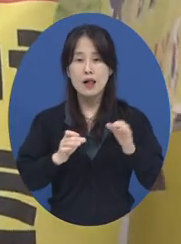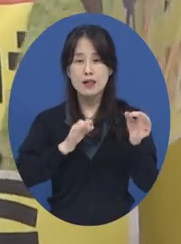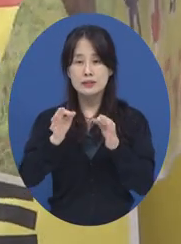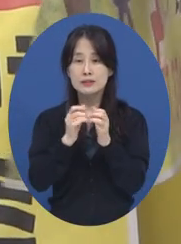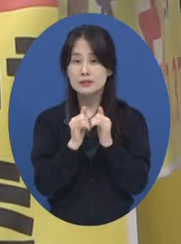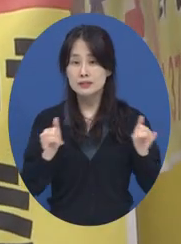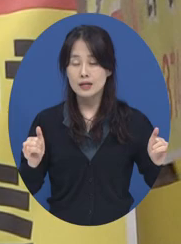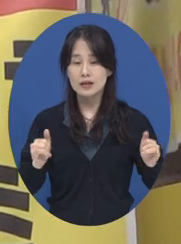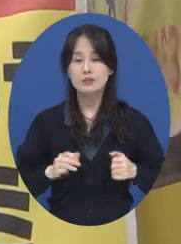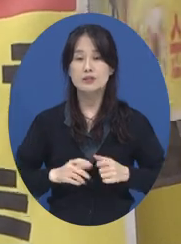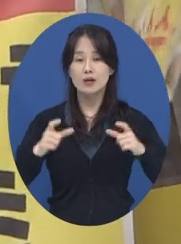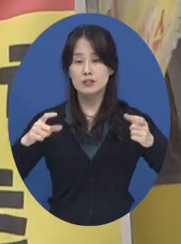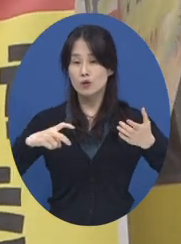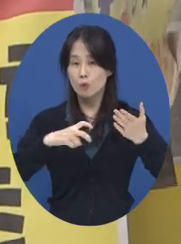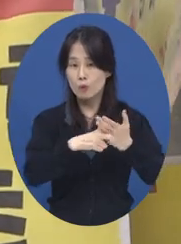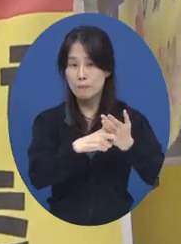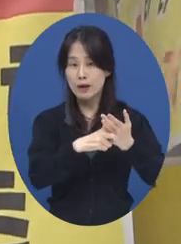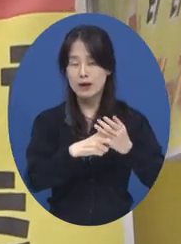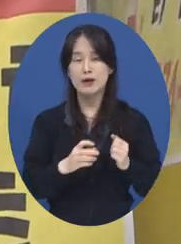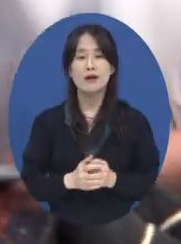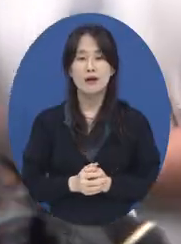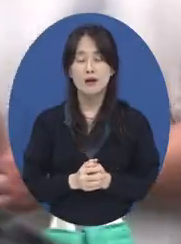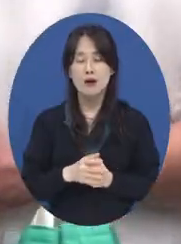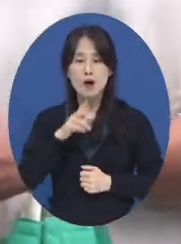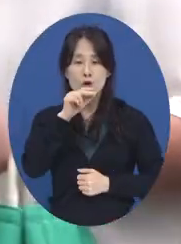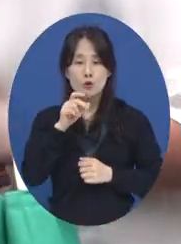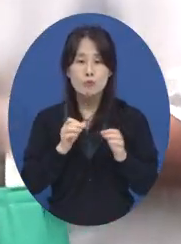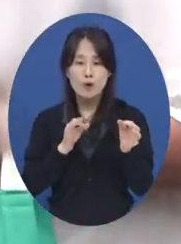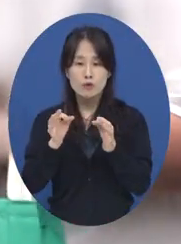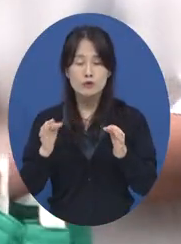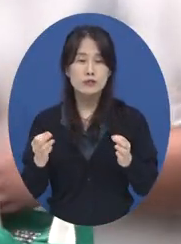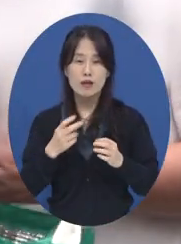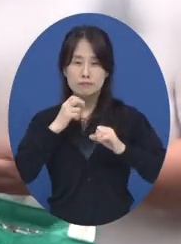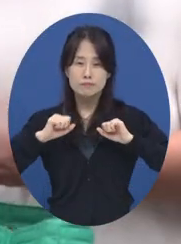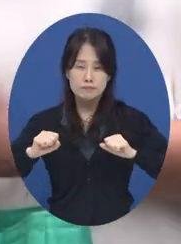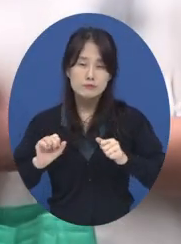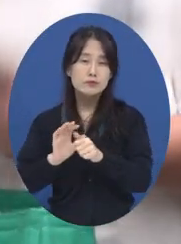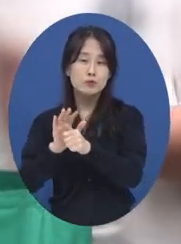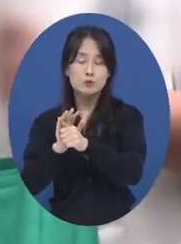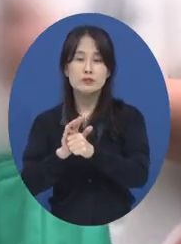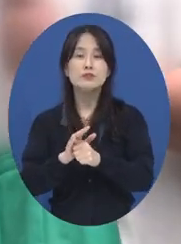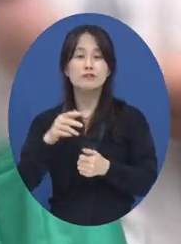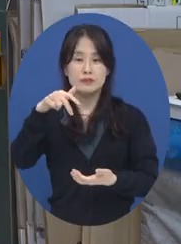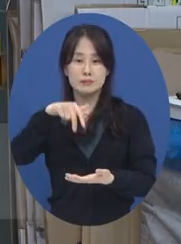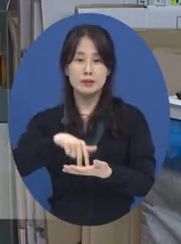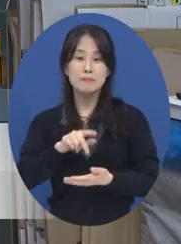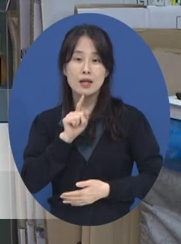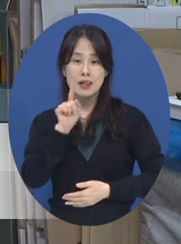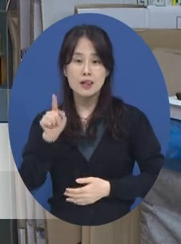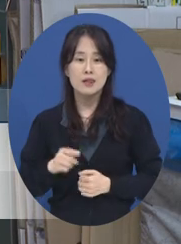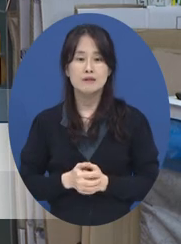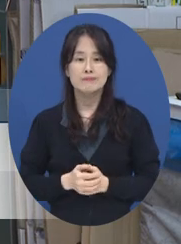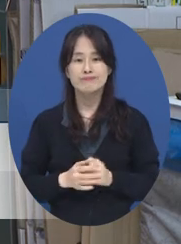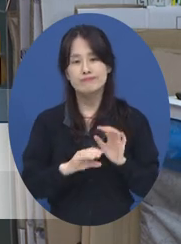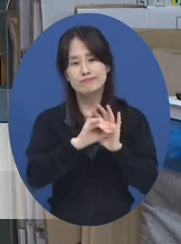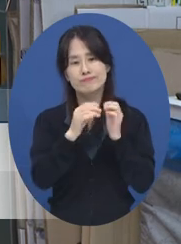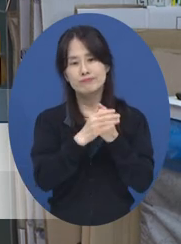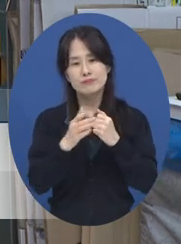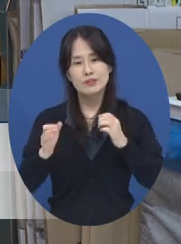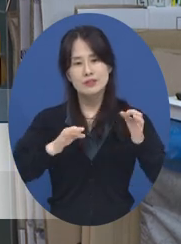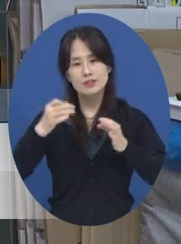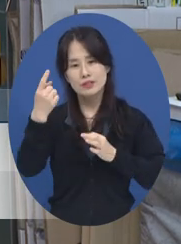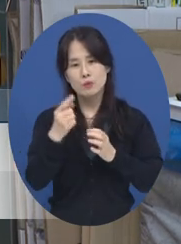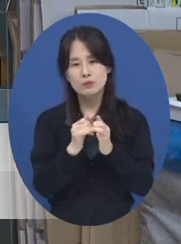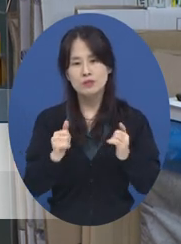상인들도 한정판 지역 화폐가 확실히 골목 경제에 활력을 불어넣는다는 입장입니다. 코로나 때문에 시장에 오시는